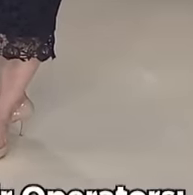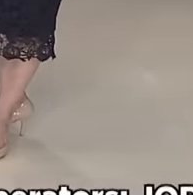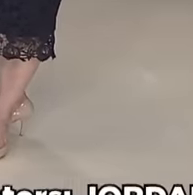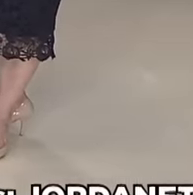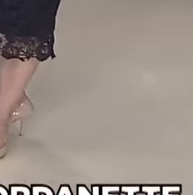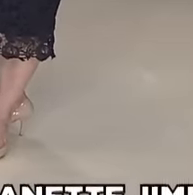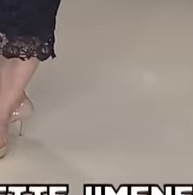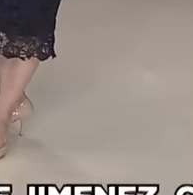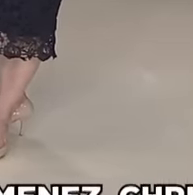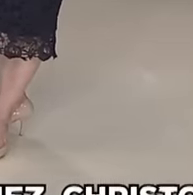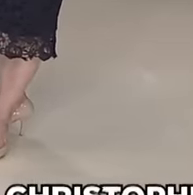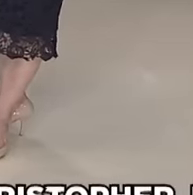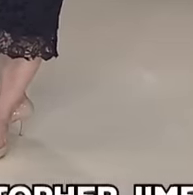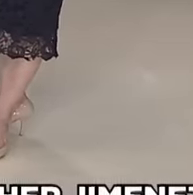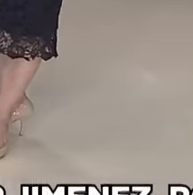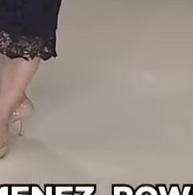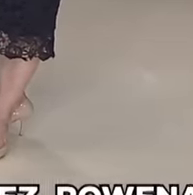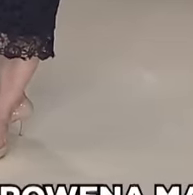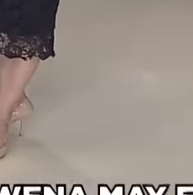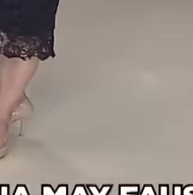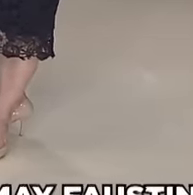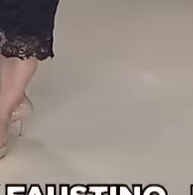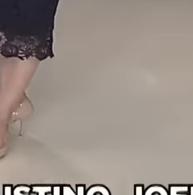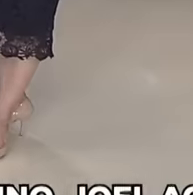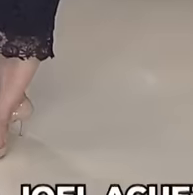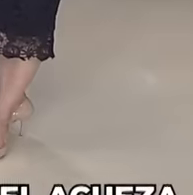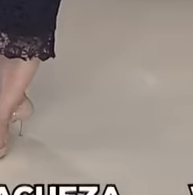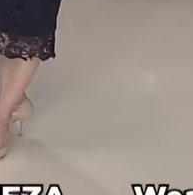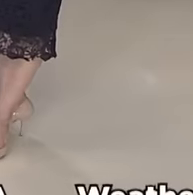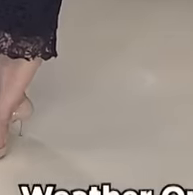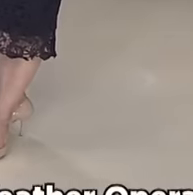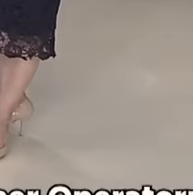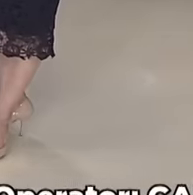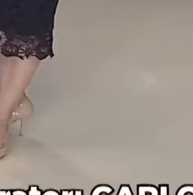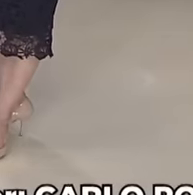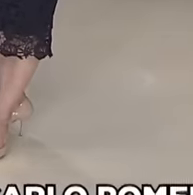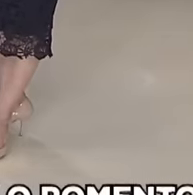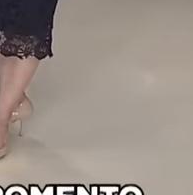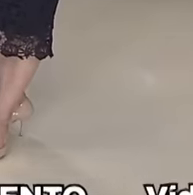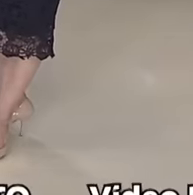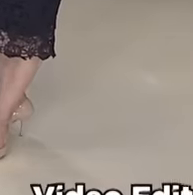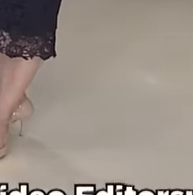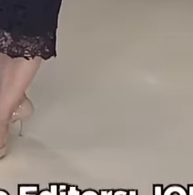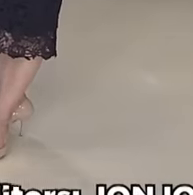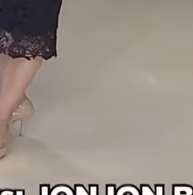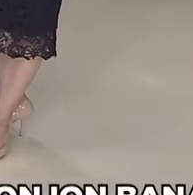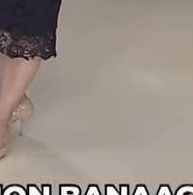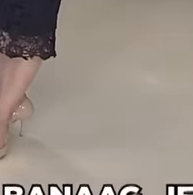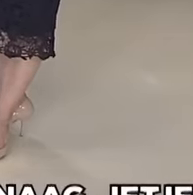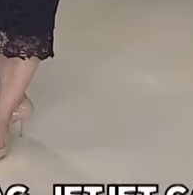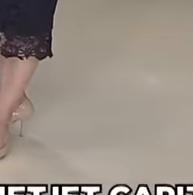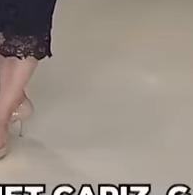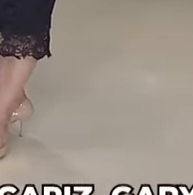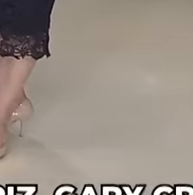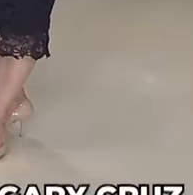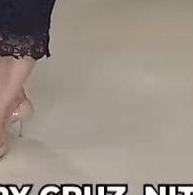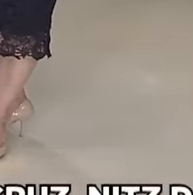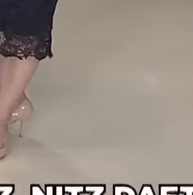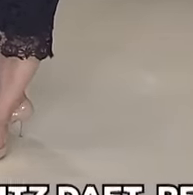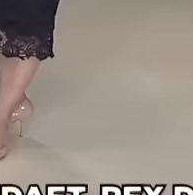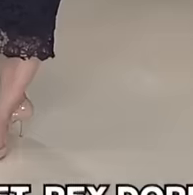pasa, tabi-tabi lang clinic. Delikado yung mga ganun. Oo. Baka anong gluta tayo. At bago tayo magpaalam, oo, paalam gusto pa ko